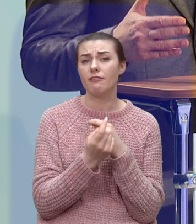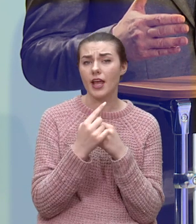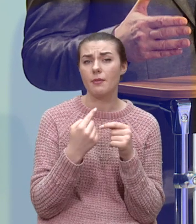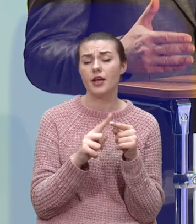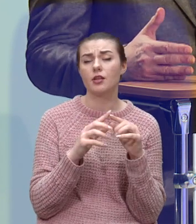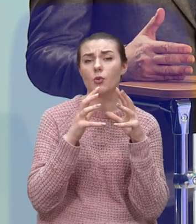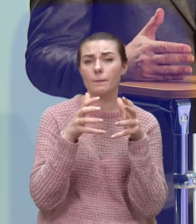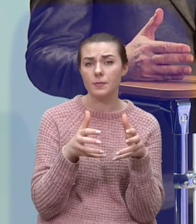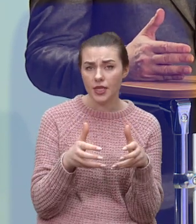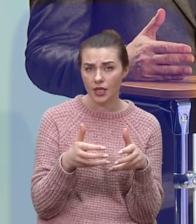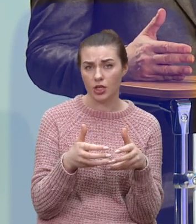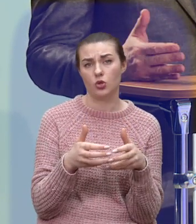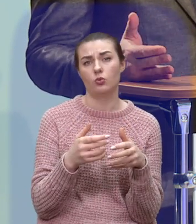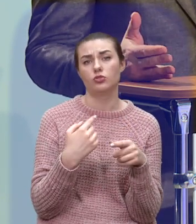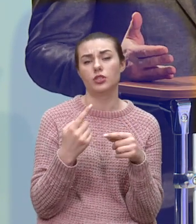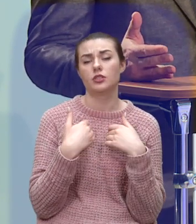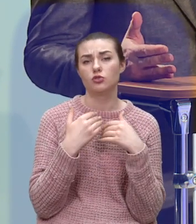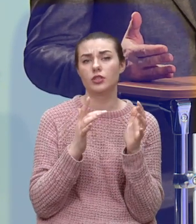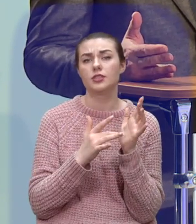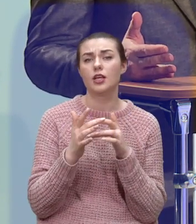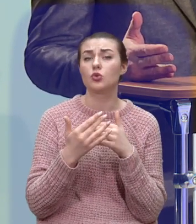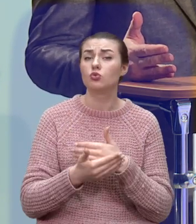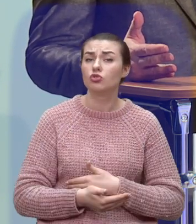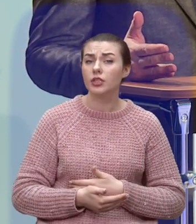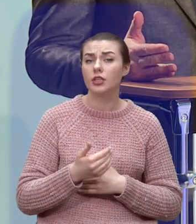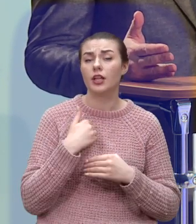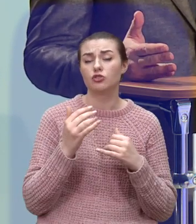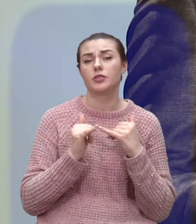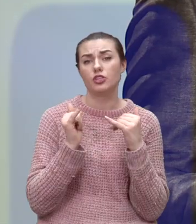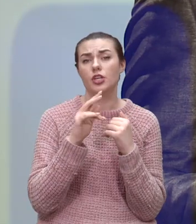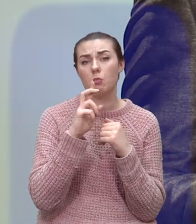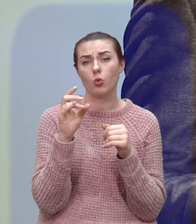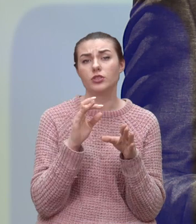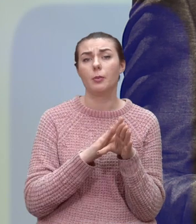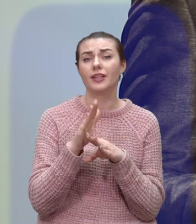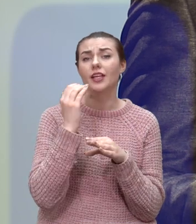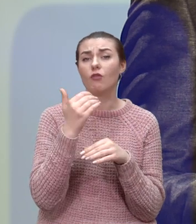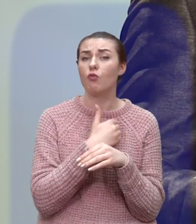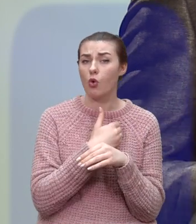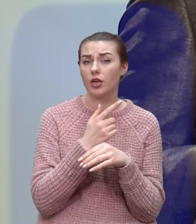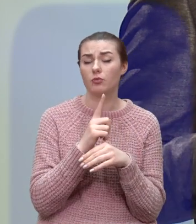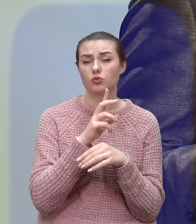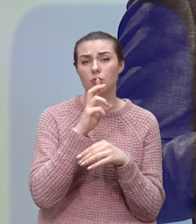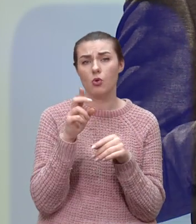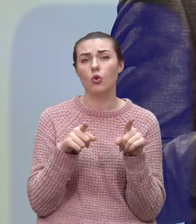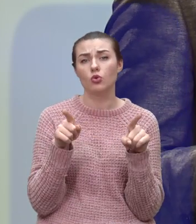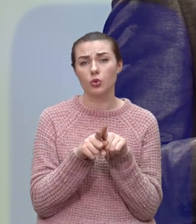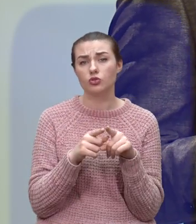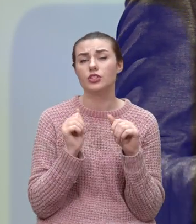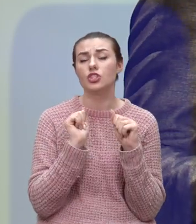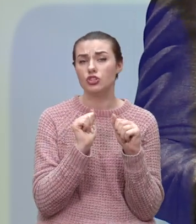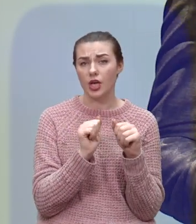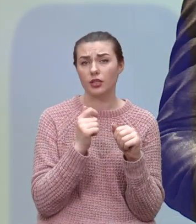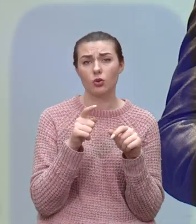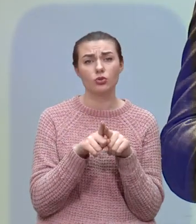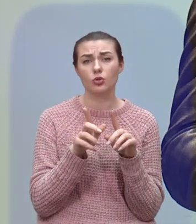являем этому миру без услуги рис нашу крестьянскую жизнь через нашего освещения богу исполнении его воли потому что бог от тоже